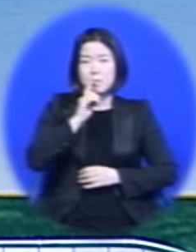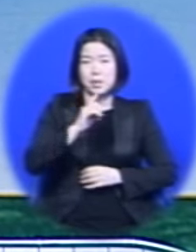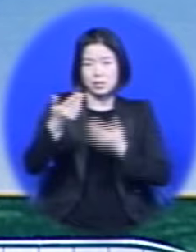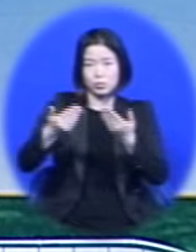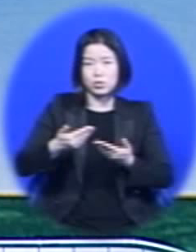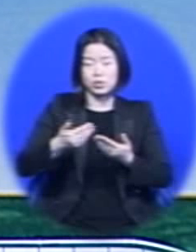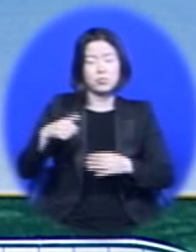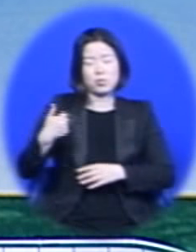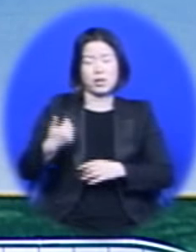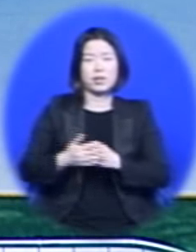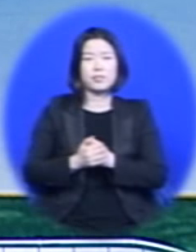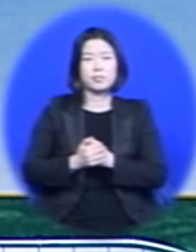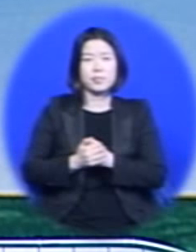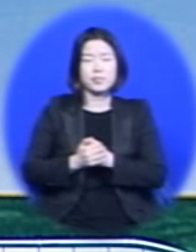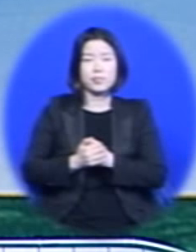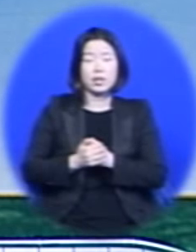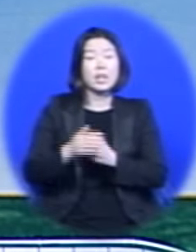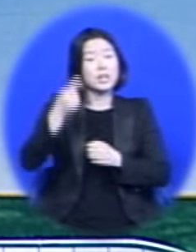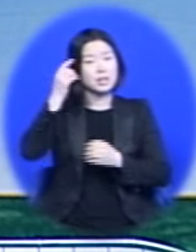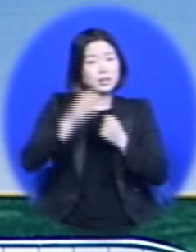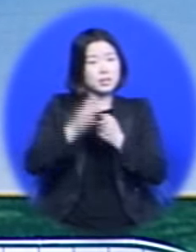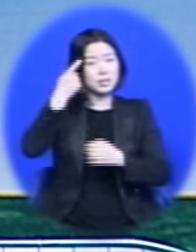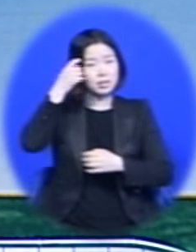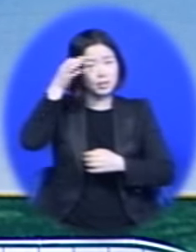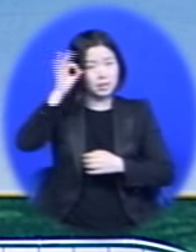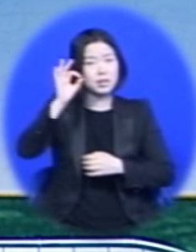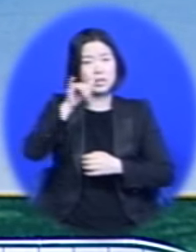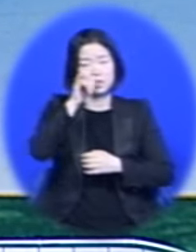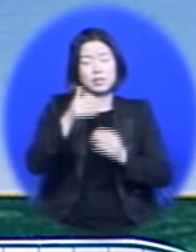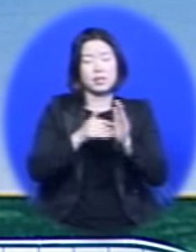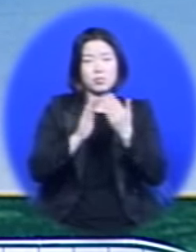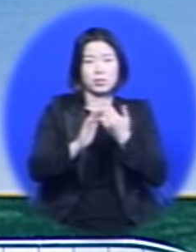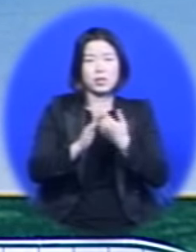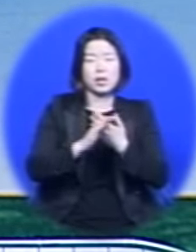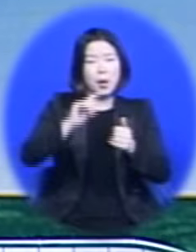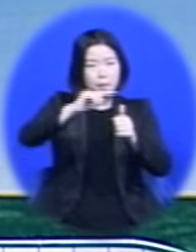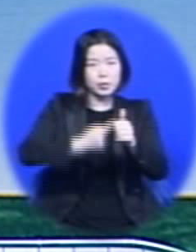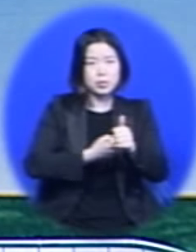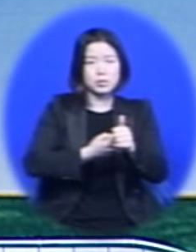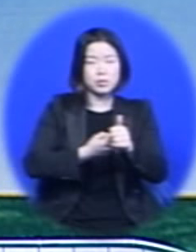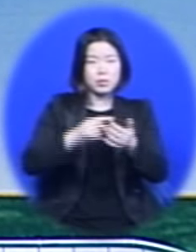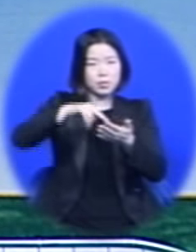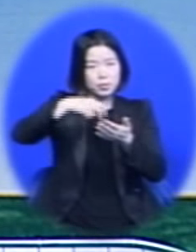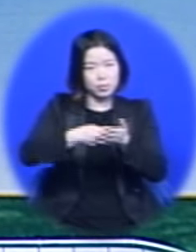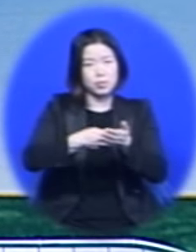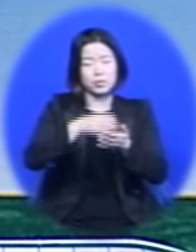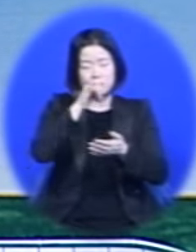것인지 모르겠다. 그런 생각이 들면서 비로소